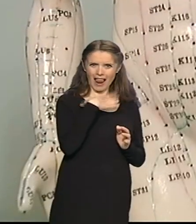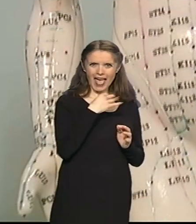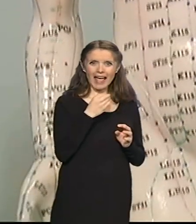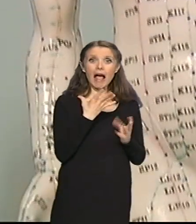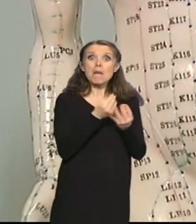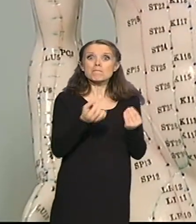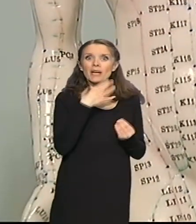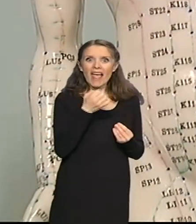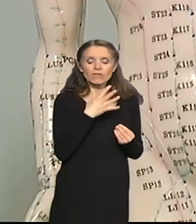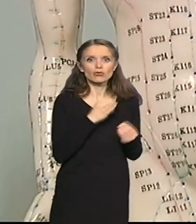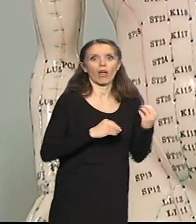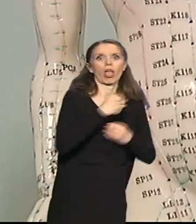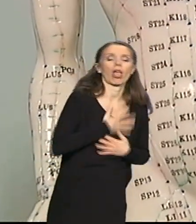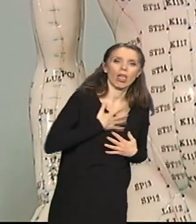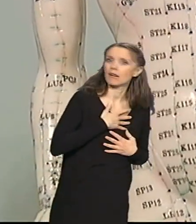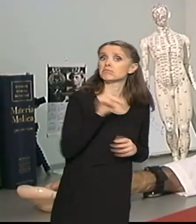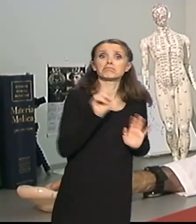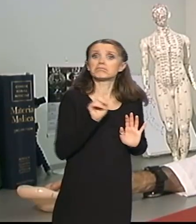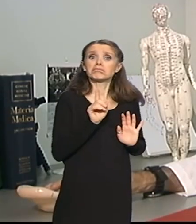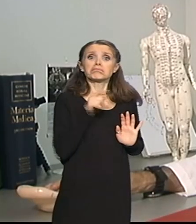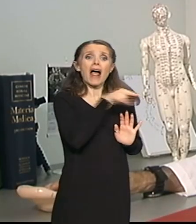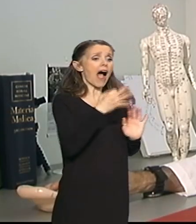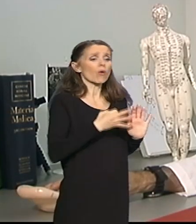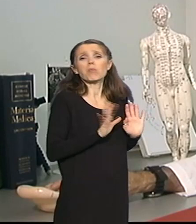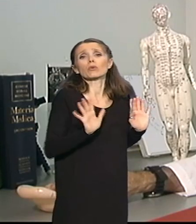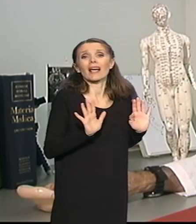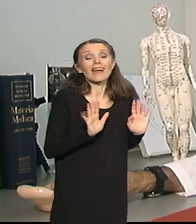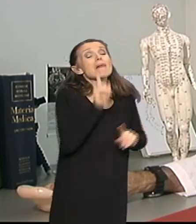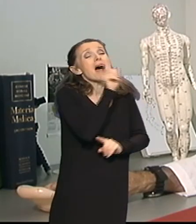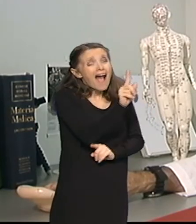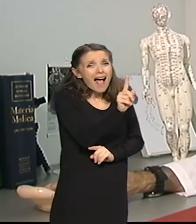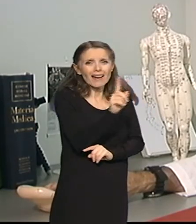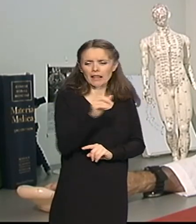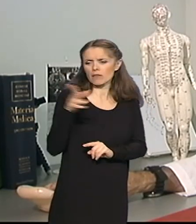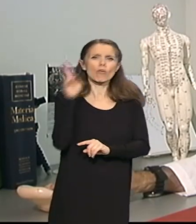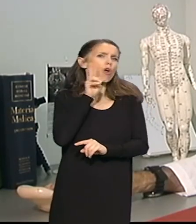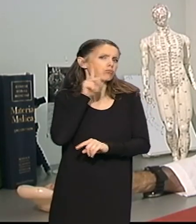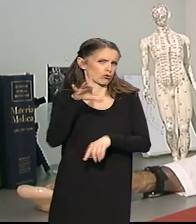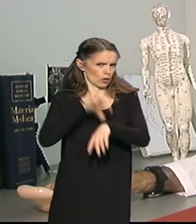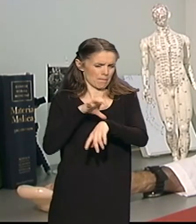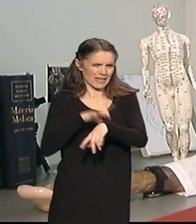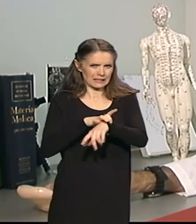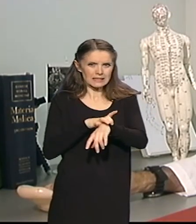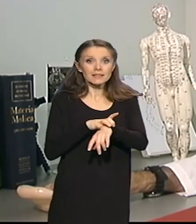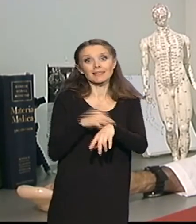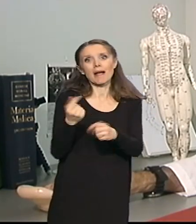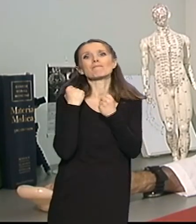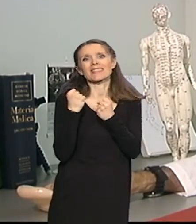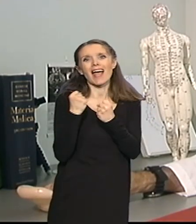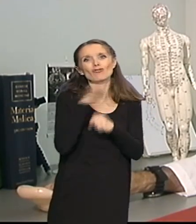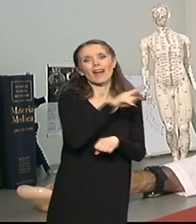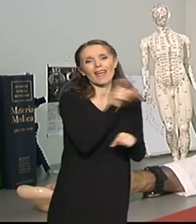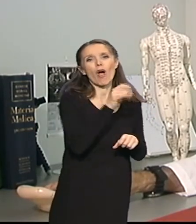u zapadnoj medicini. Ali s druge strane ima slučajeve da je zapadna medicina mnogo jača. Recimo, ako je neko imao